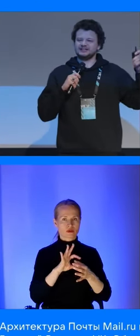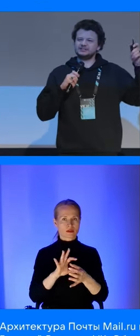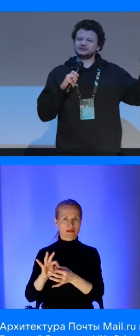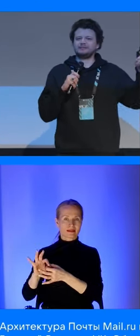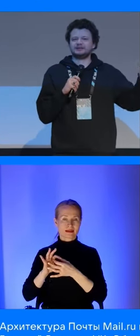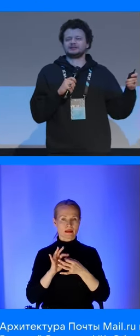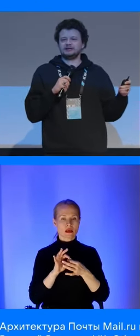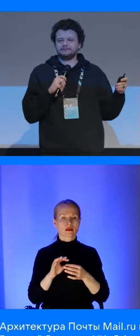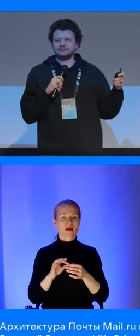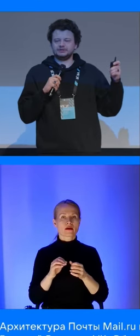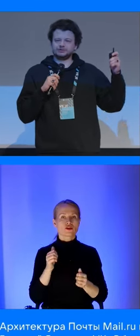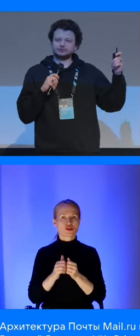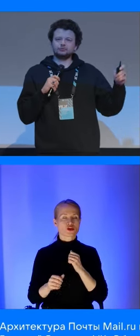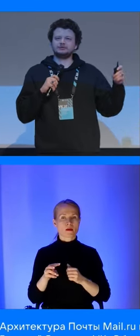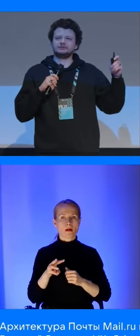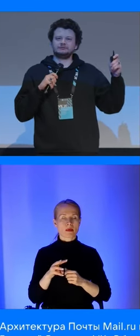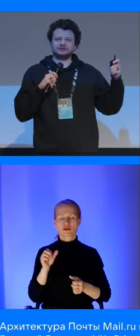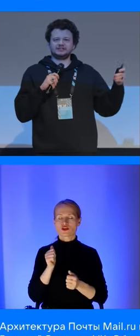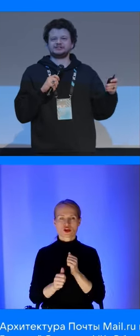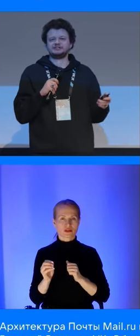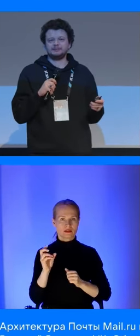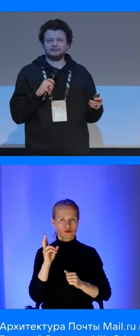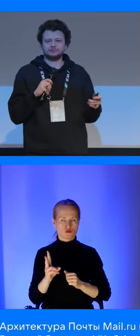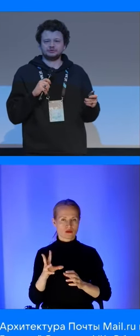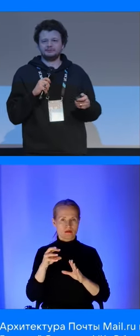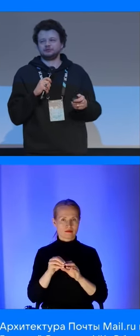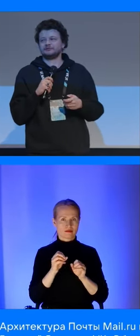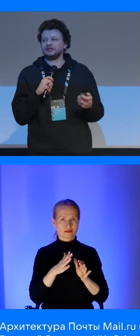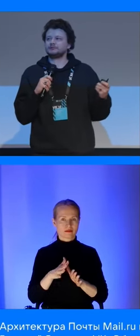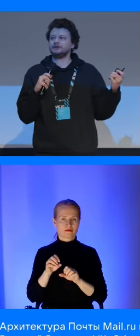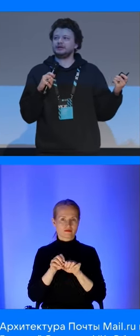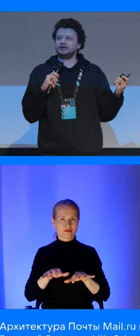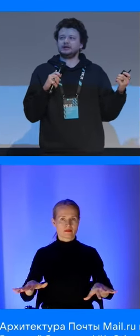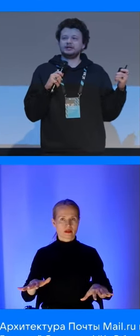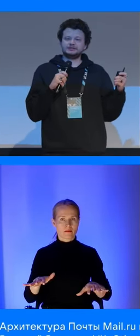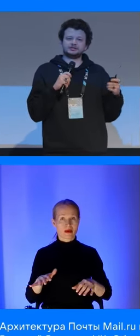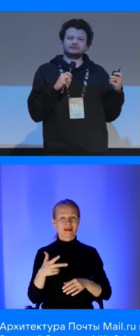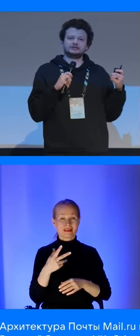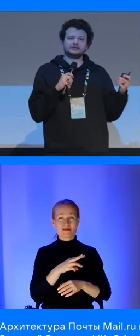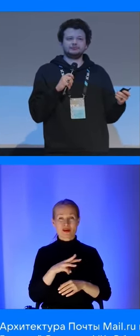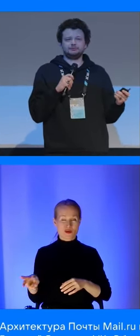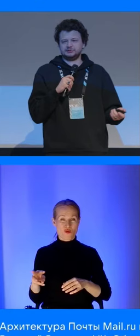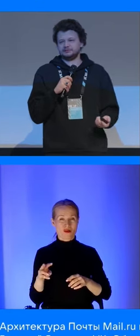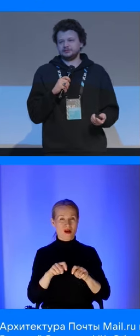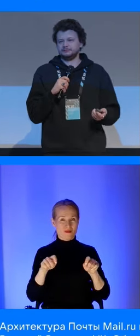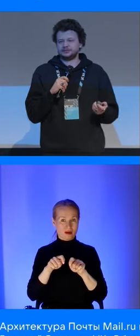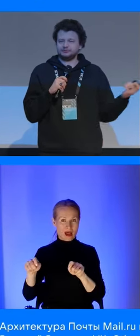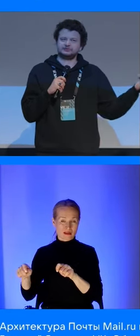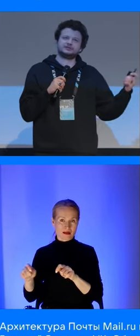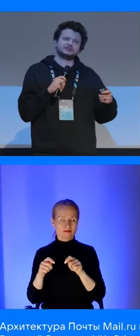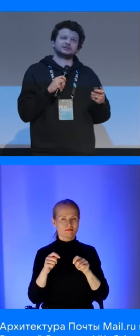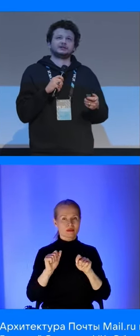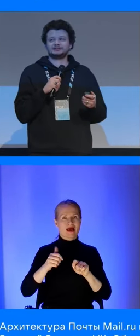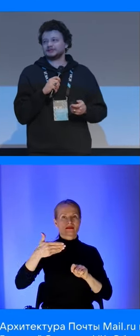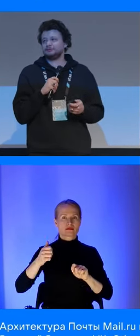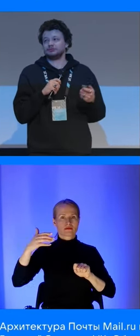вкладок ежемоментно, ежесекундно в нашей системе. То есть 3 миллиона вкладок мы держим открытыми у пользователей, точнее